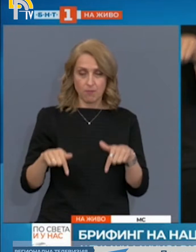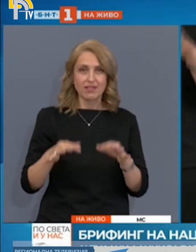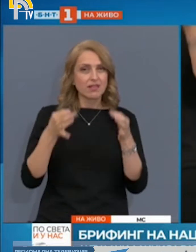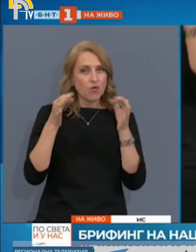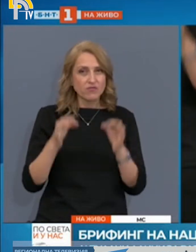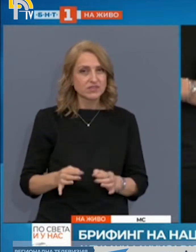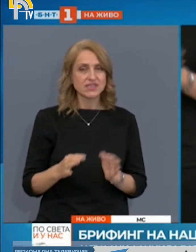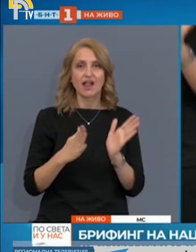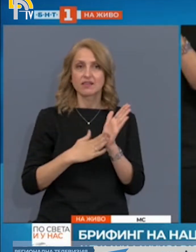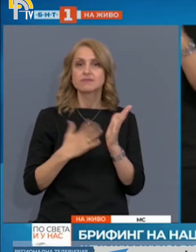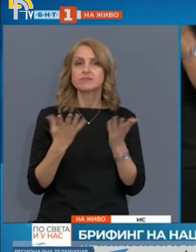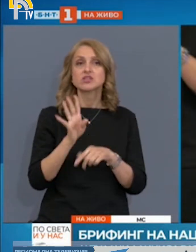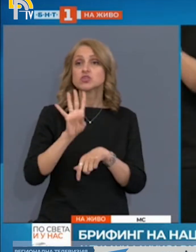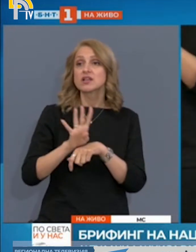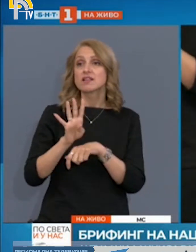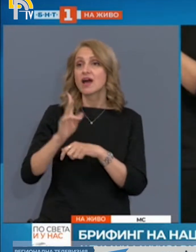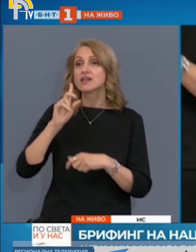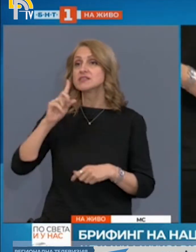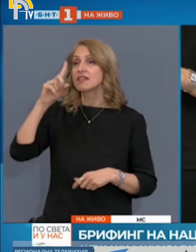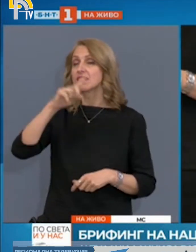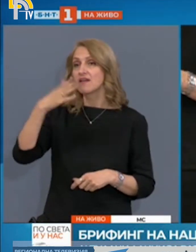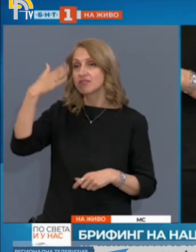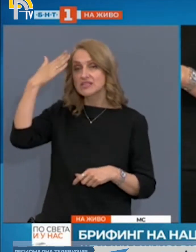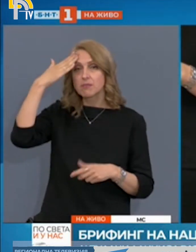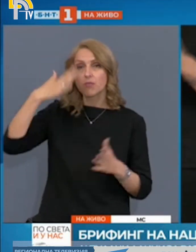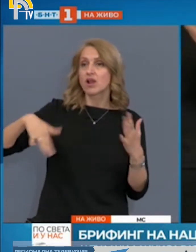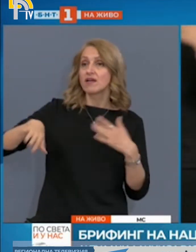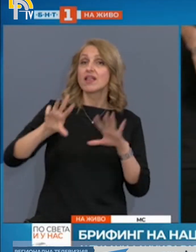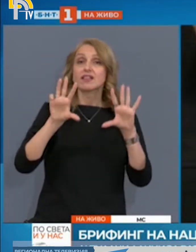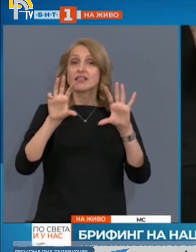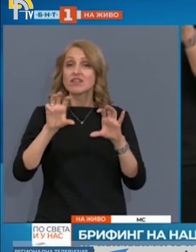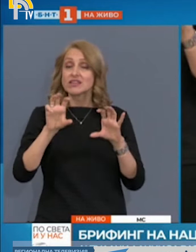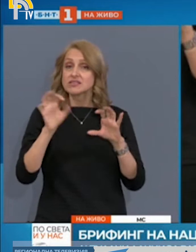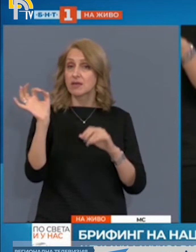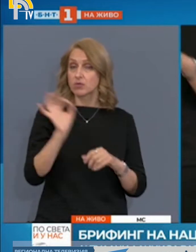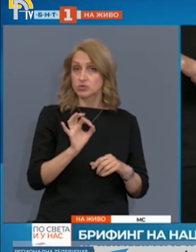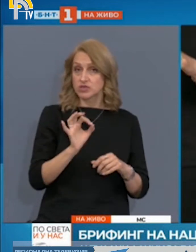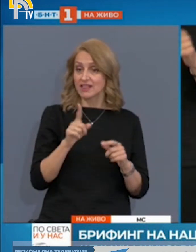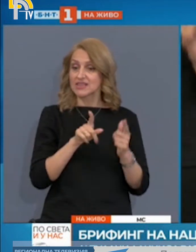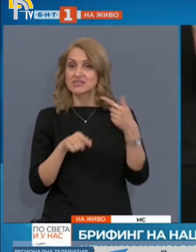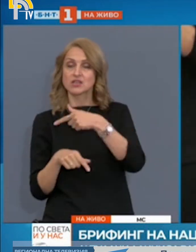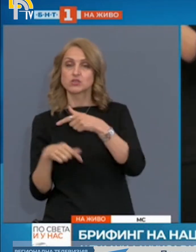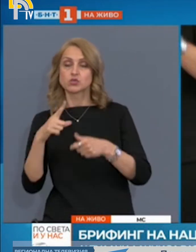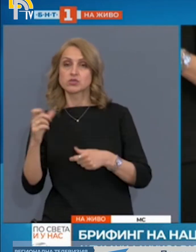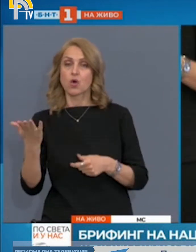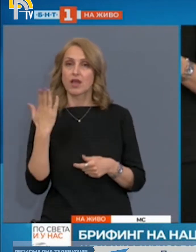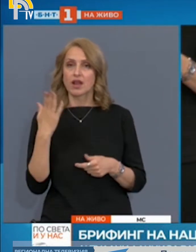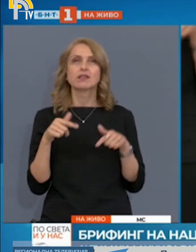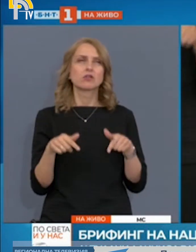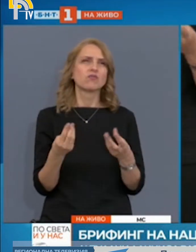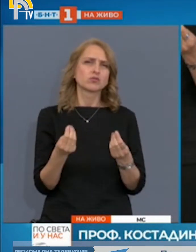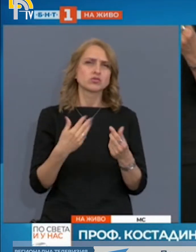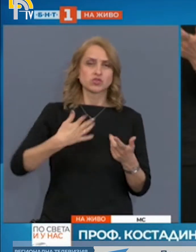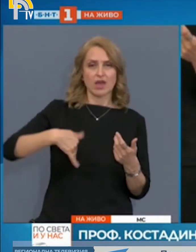които имаме, 14-денната заболеемост в България е 90 на 100 хиляди, което ни отрежда 26-то място в